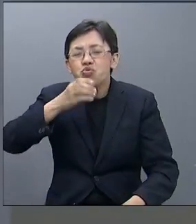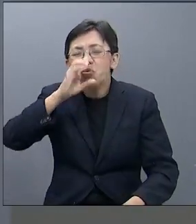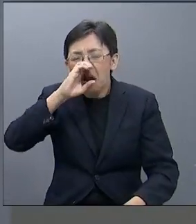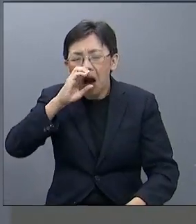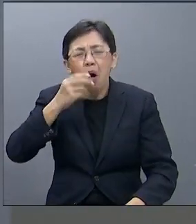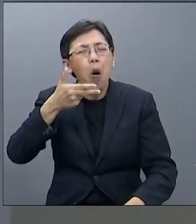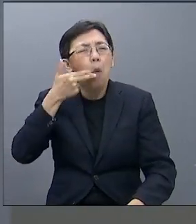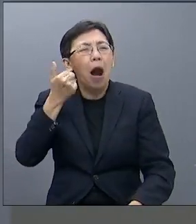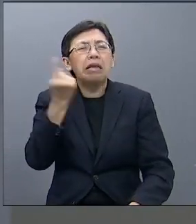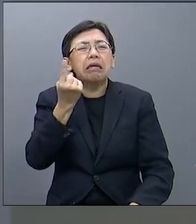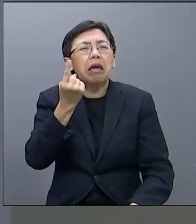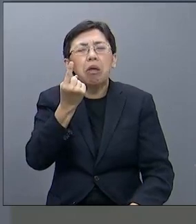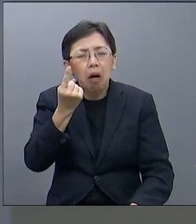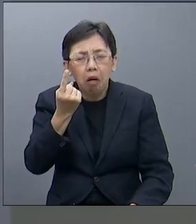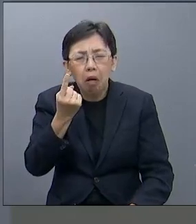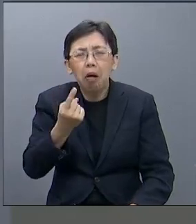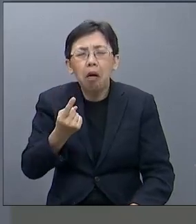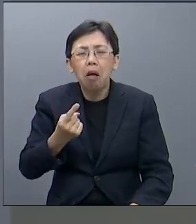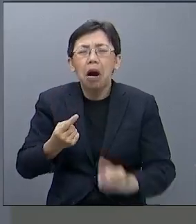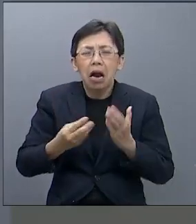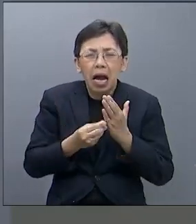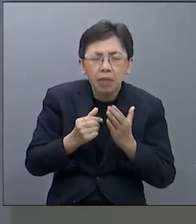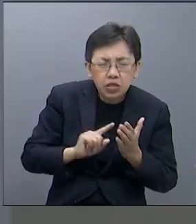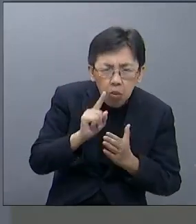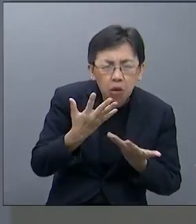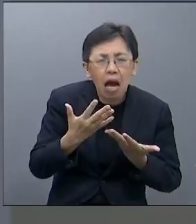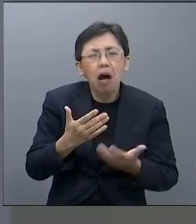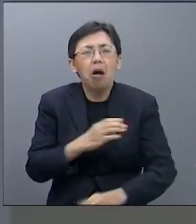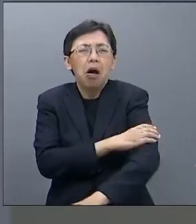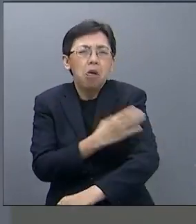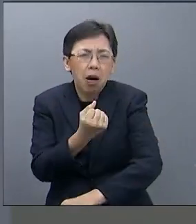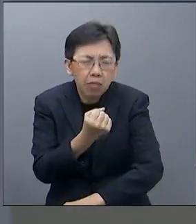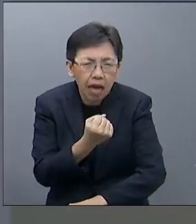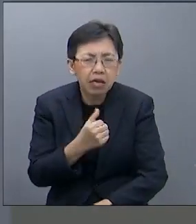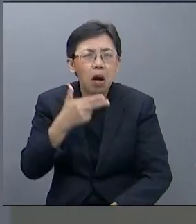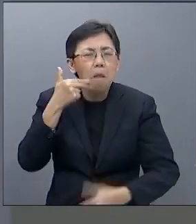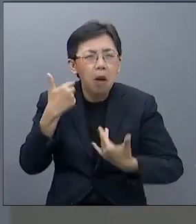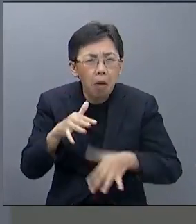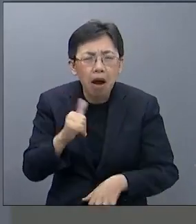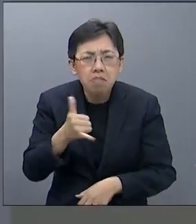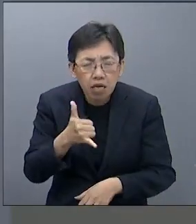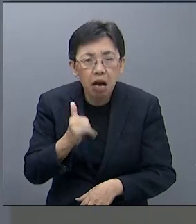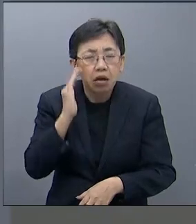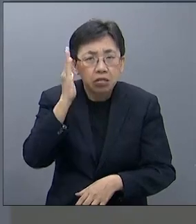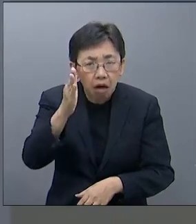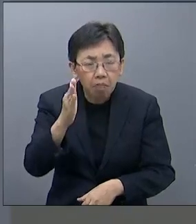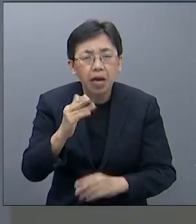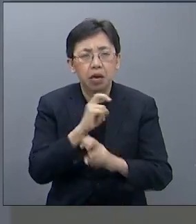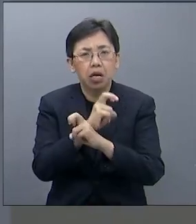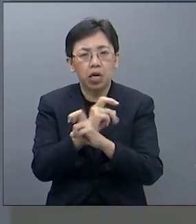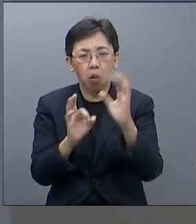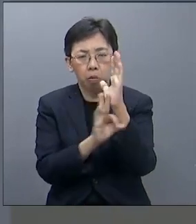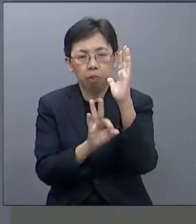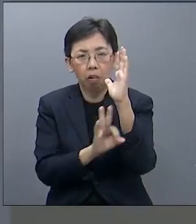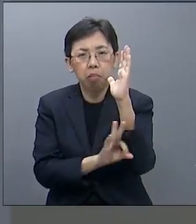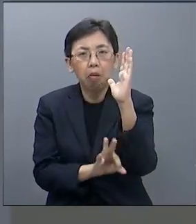ำตาลแล้วแคลอรี่ก็สูงเสี่ยงต่อการเป็นเบาหวานความดันไม่พอยังมีความเสี่ยงต่อการเป็นโรคกระดูกพรุนด้วยค่ะคุ